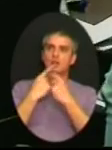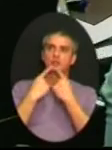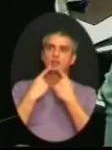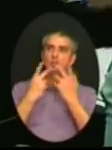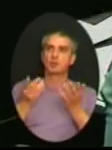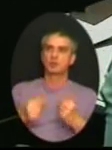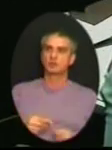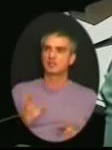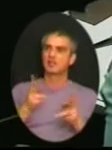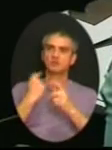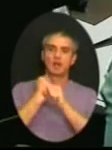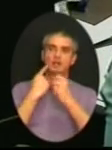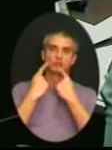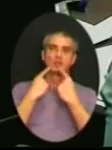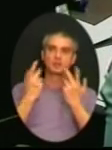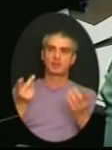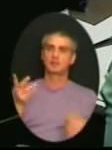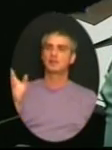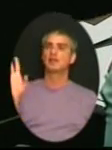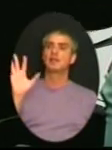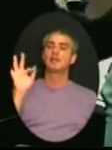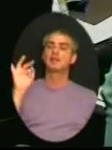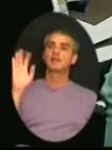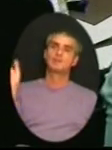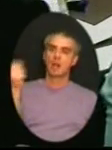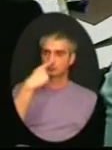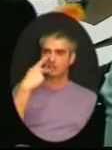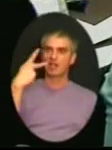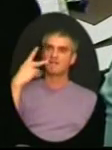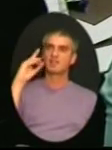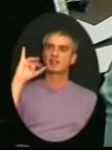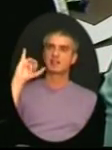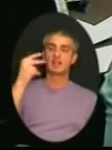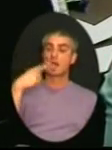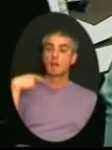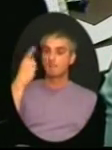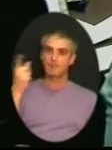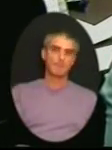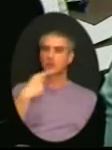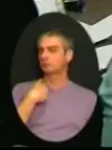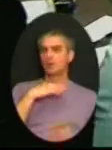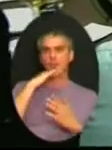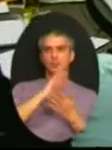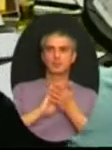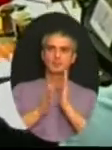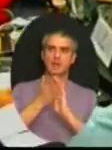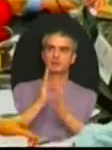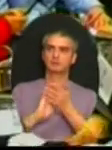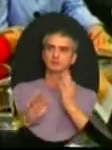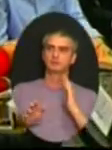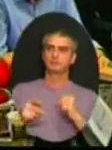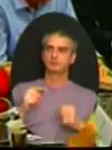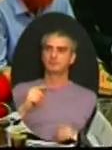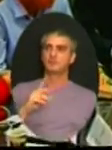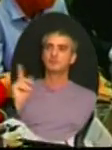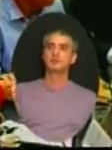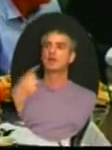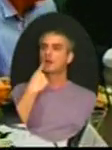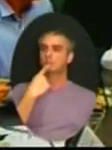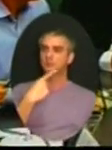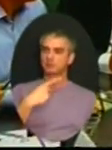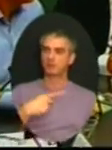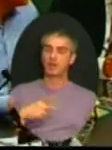דיון. טיבי, טיבי החוצה ופדידה החוצה. הבא שמדבר יוצא, נמאס לי עם זה. מפריעים לך את הכל, מה